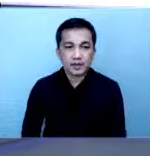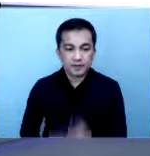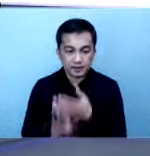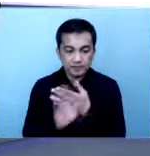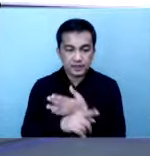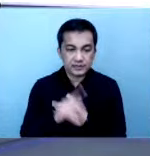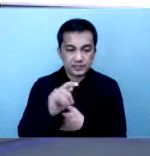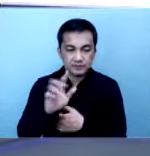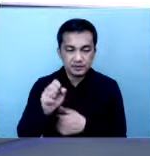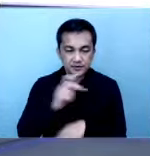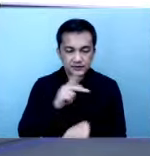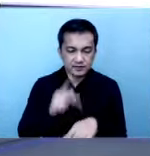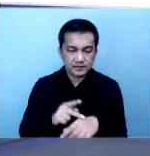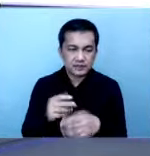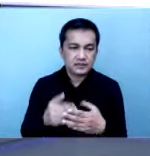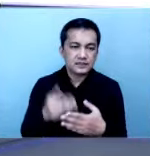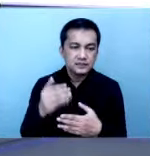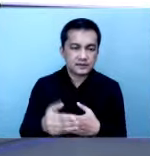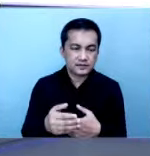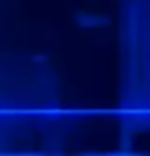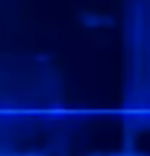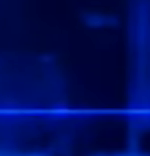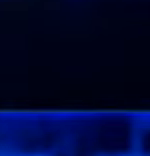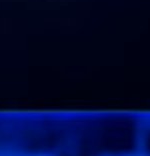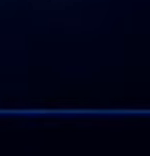Pilipinas ang susunod po nating aabangan.